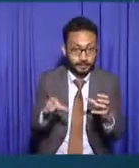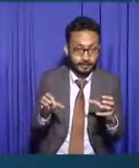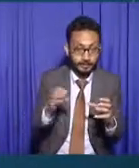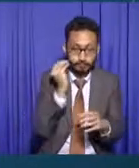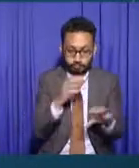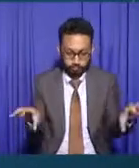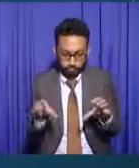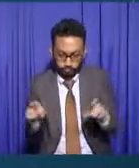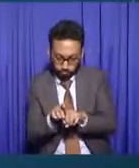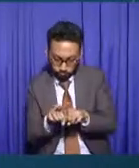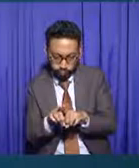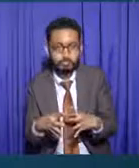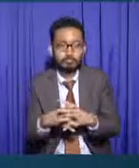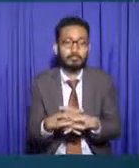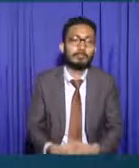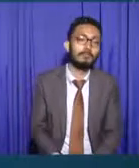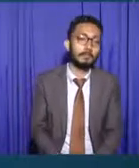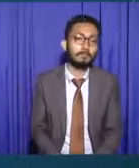pedebungaan buatan